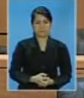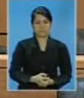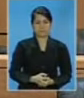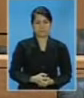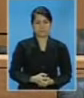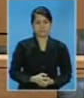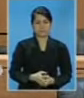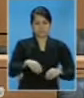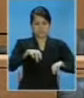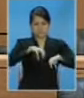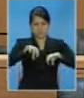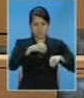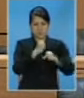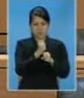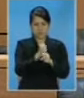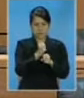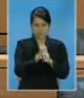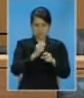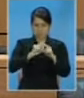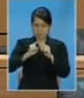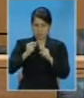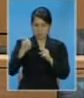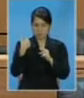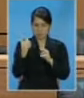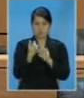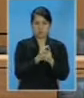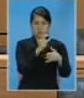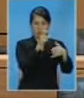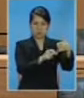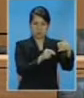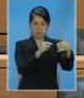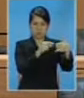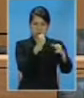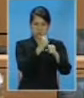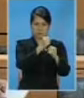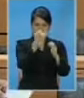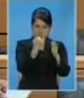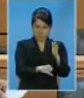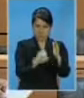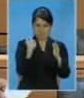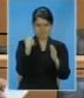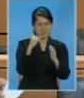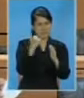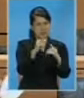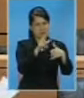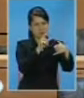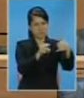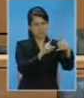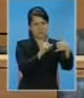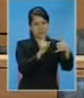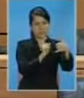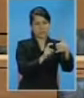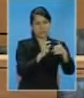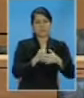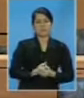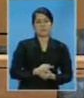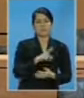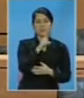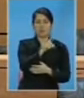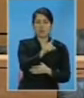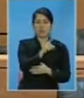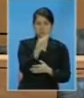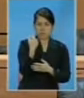เรื่องเหล่านี้กับผู้ที่ได้มีการกระทำความผิดสอว่าจะมีการกระทำความผิดเหล่านี้ท่านได้ดำเนิน